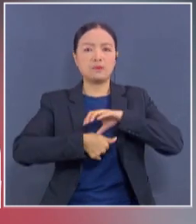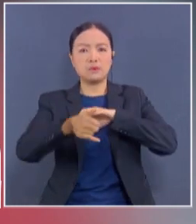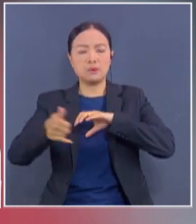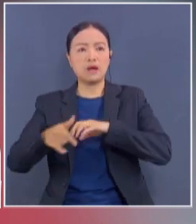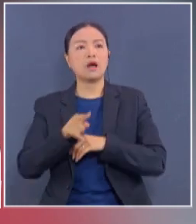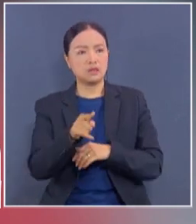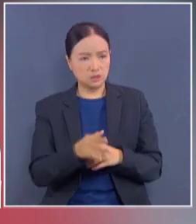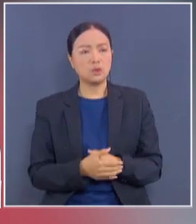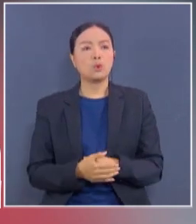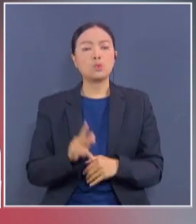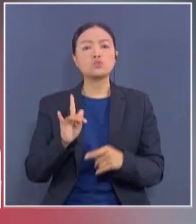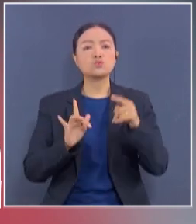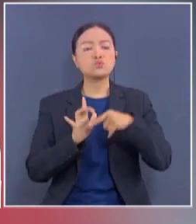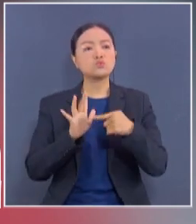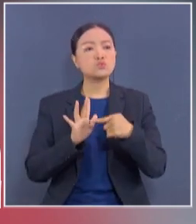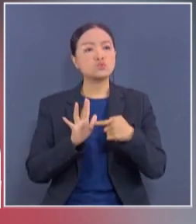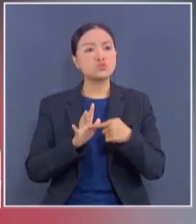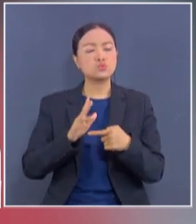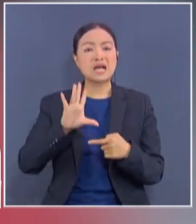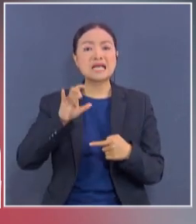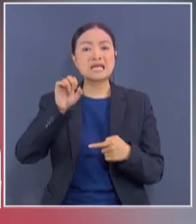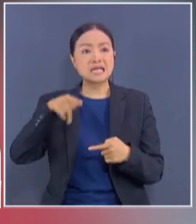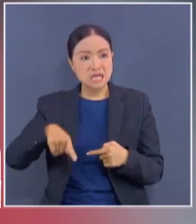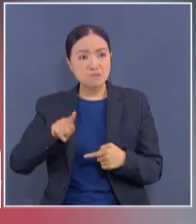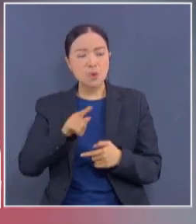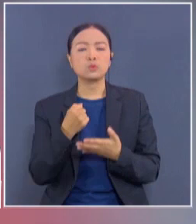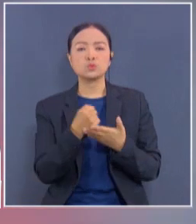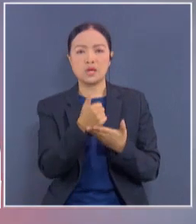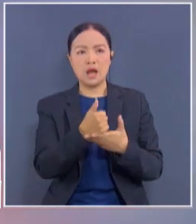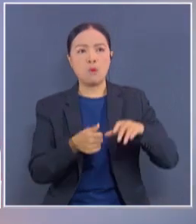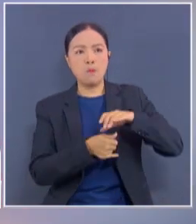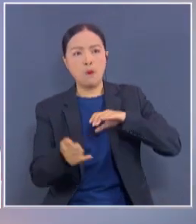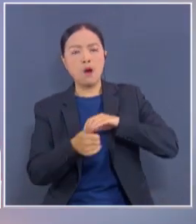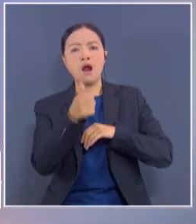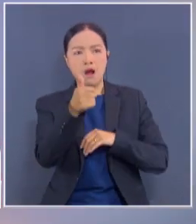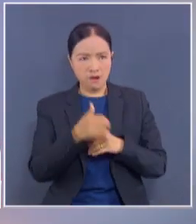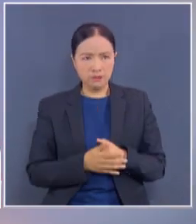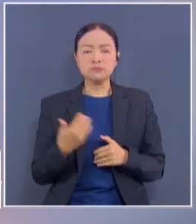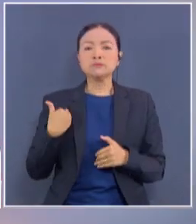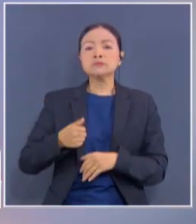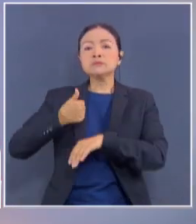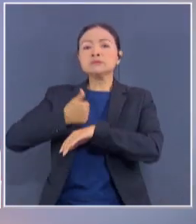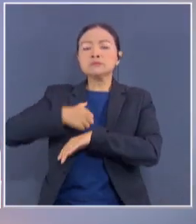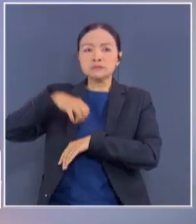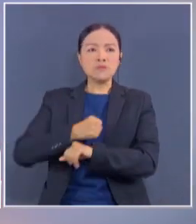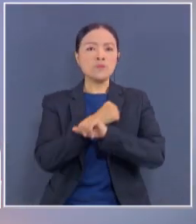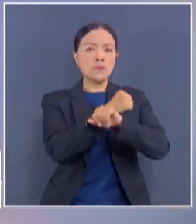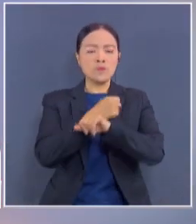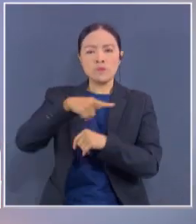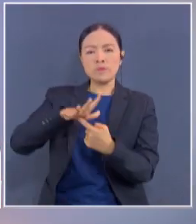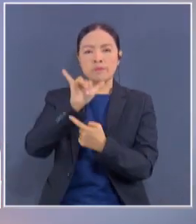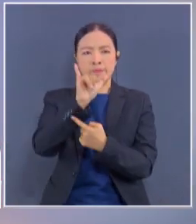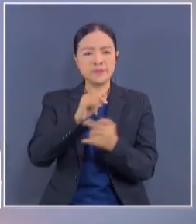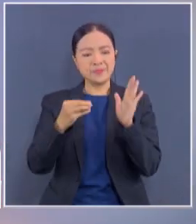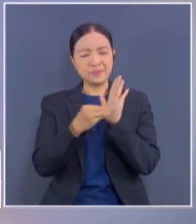ได้ทั้งหมดเลยนะคะเป็นชาย2คนหญิง3คนทั้งหมดเป็นแรงงานชาวกัมพูชาขณะที่ทางผู้อำนวยการสำนักป้องกันและบรรเทาสาธารณ